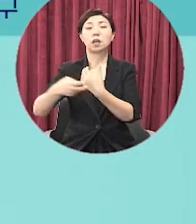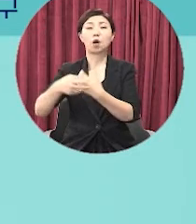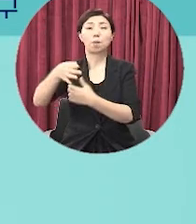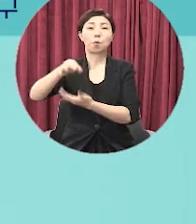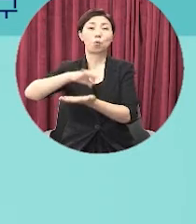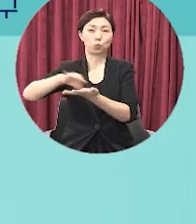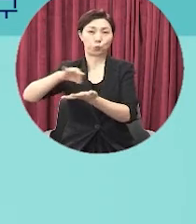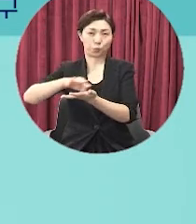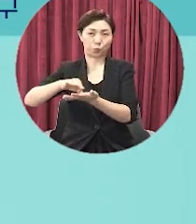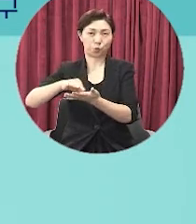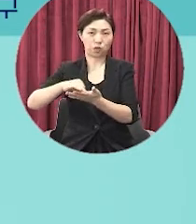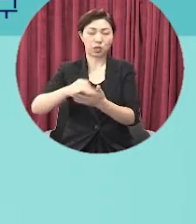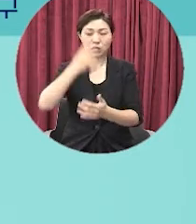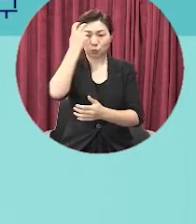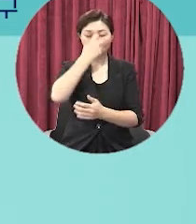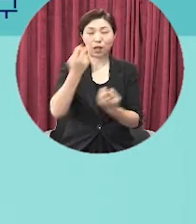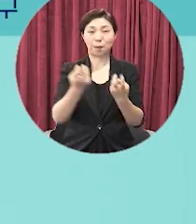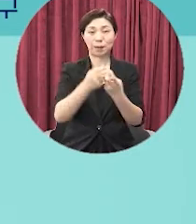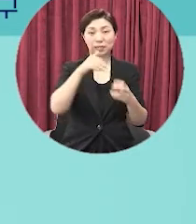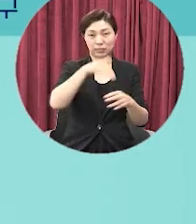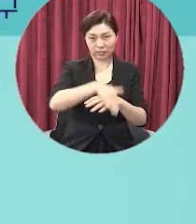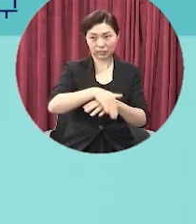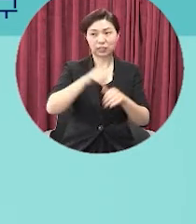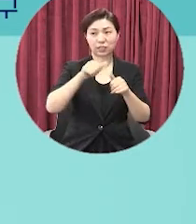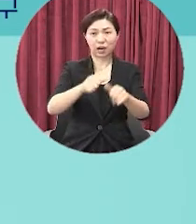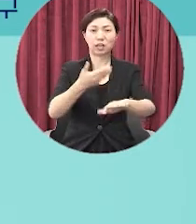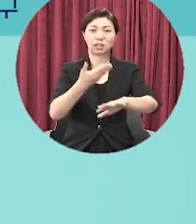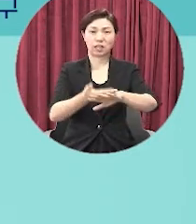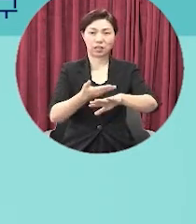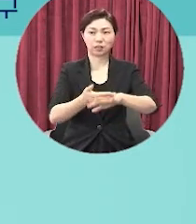조사 방뇨 에 대해서 수집을 하였습니다